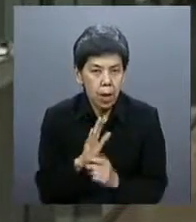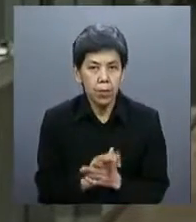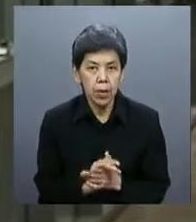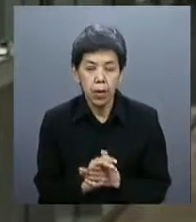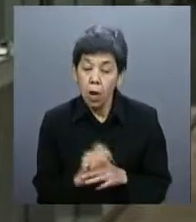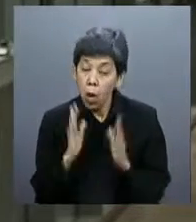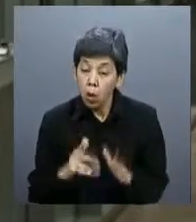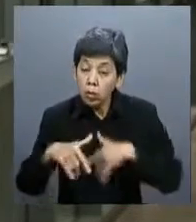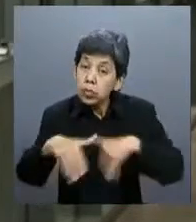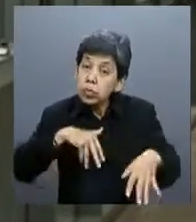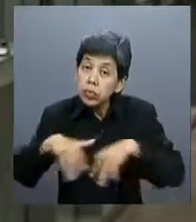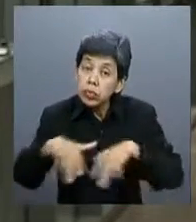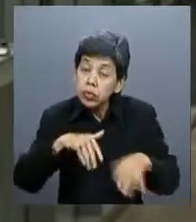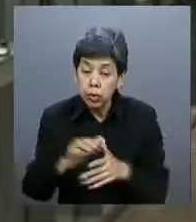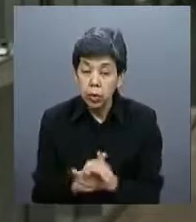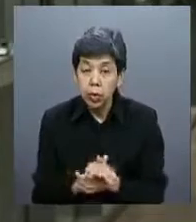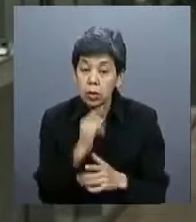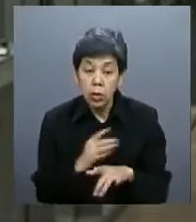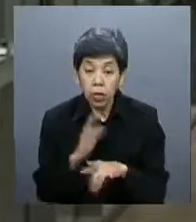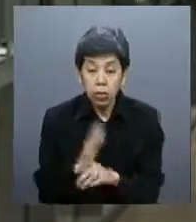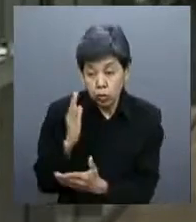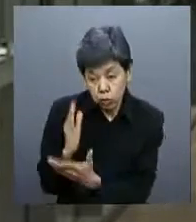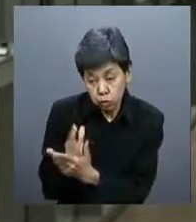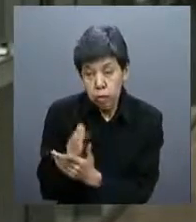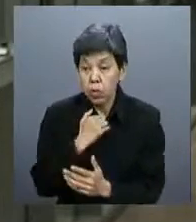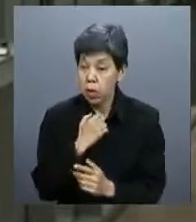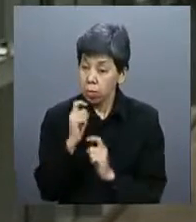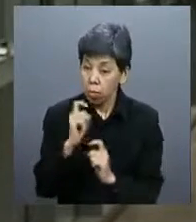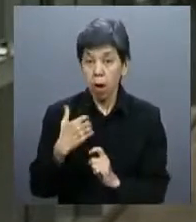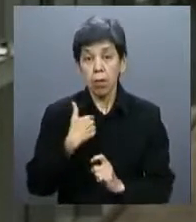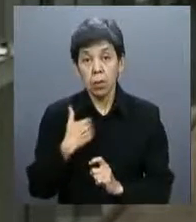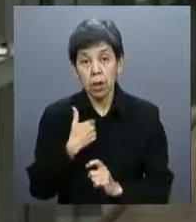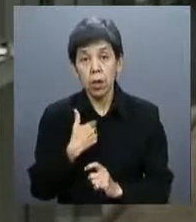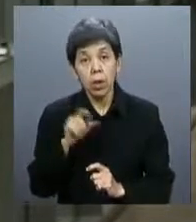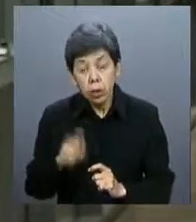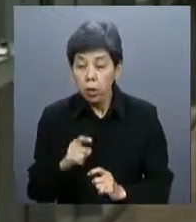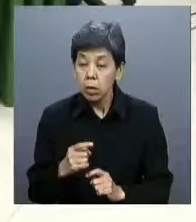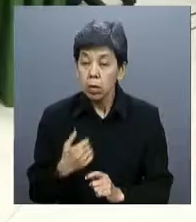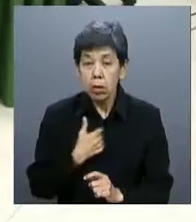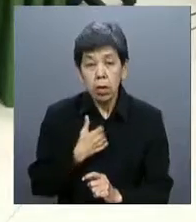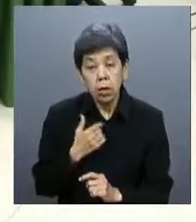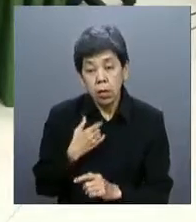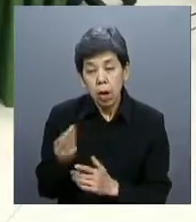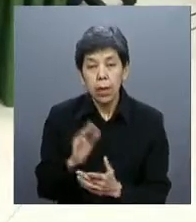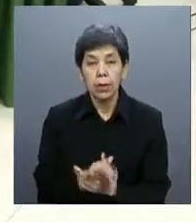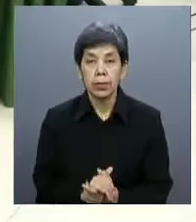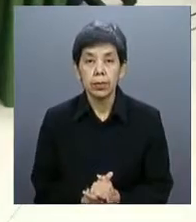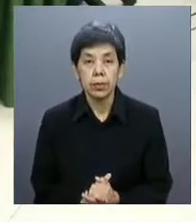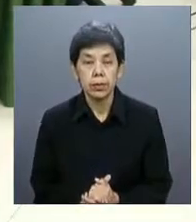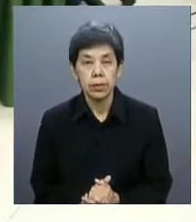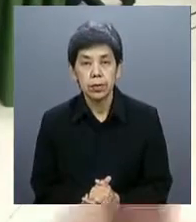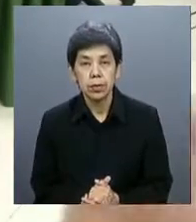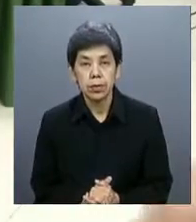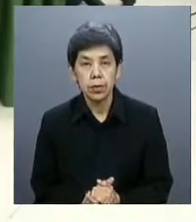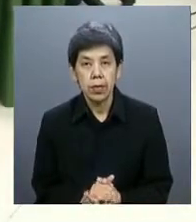สารไม่เดินทางก็ต้องไม่เดินทางถ้ามันไม่ปลอดภัยคุณต้องไม่ได้การเดินทาง โ